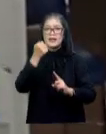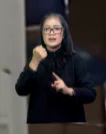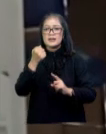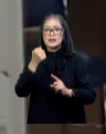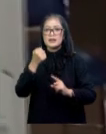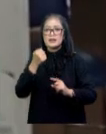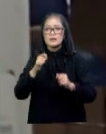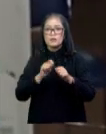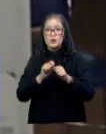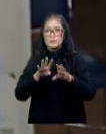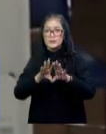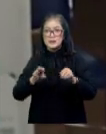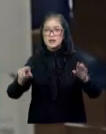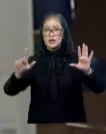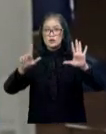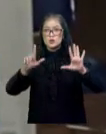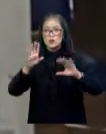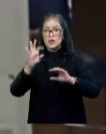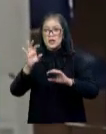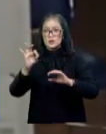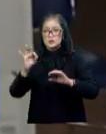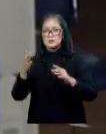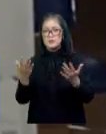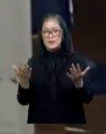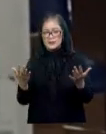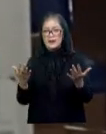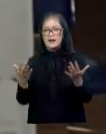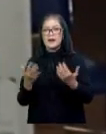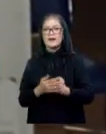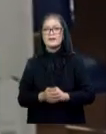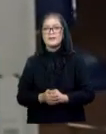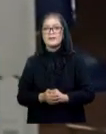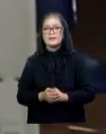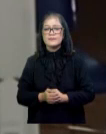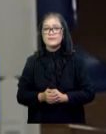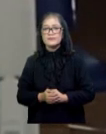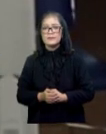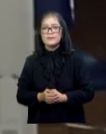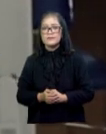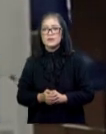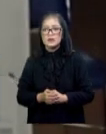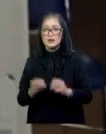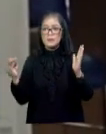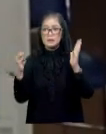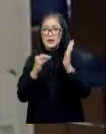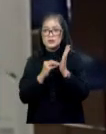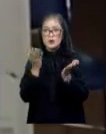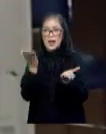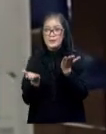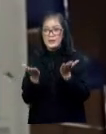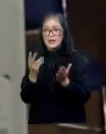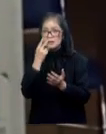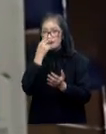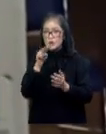pegawai 700. Antusiasnya mungkin karena disebutkan belum bisa terbit di aplikasi Peduli Lindungi untuk booster